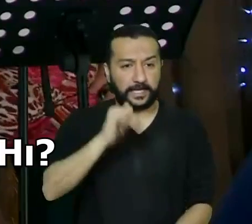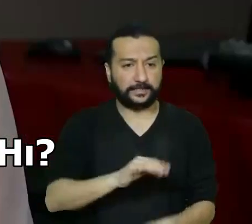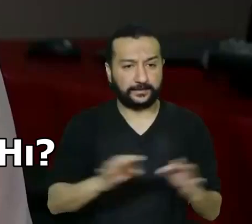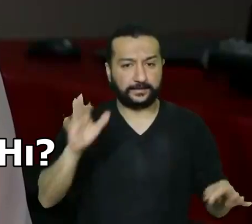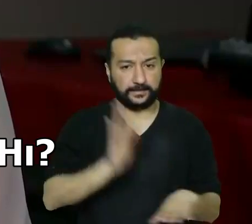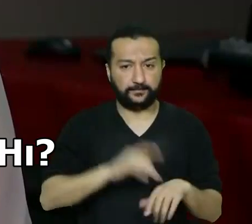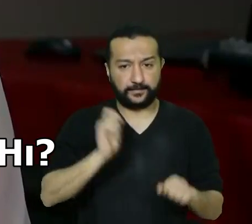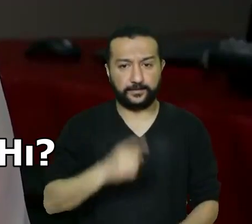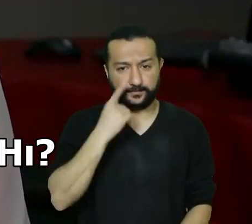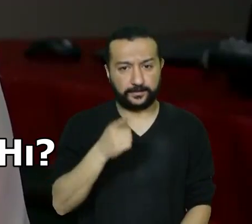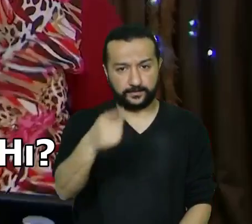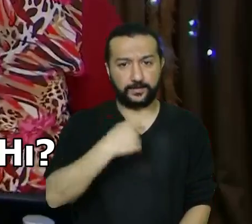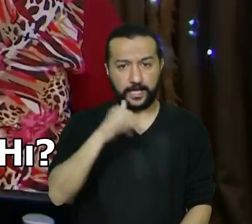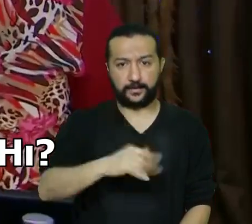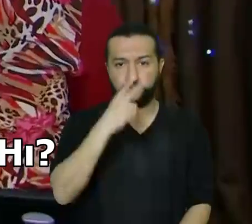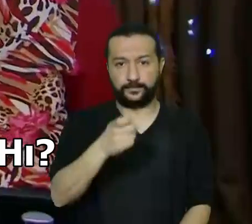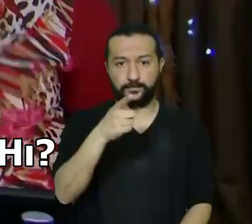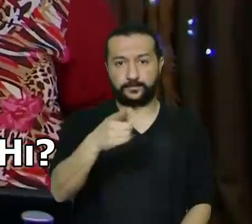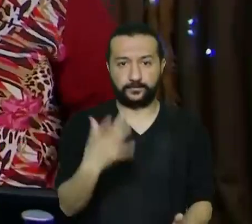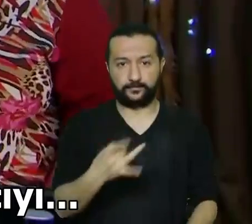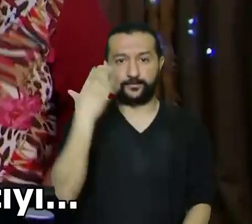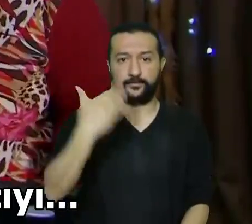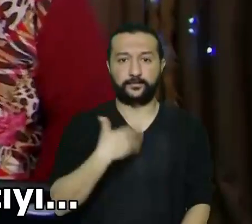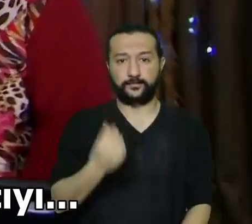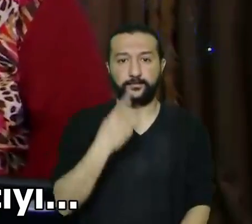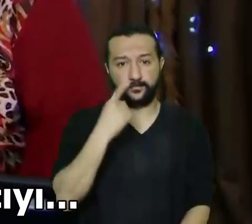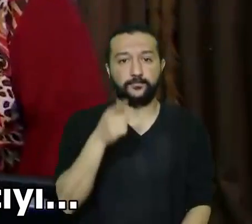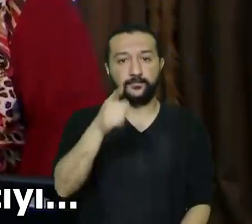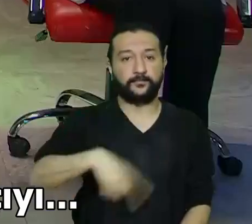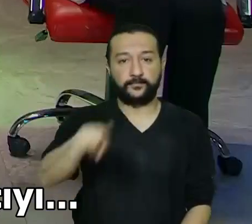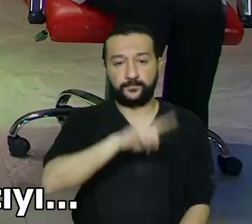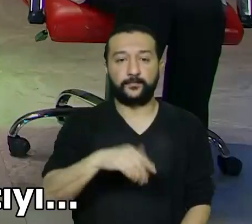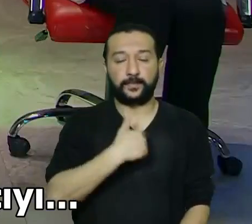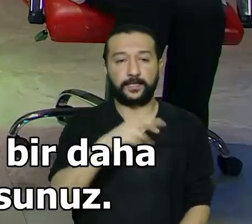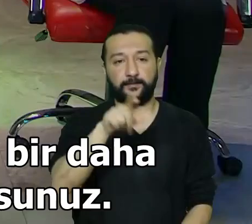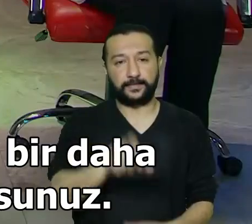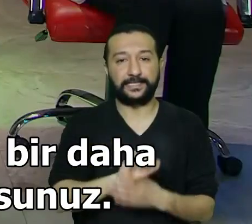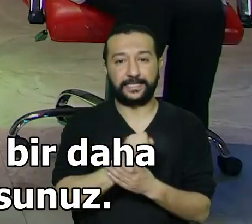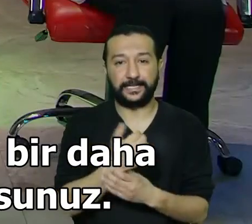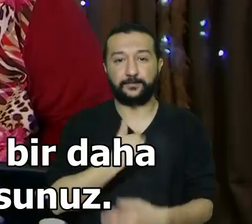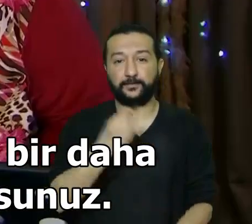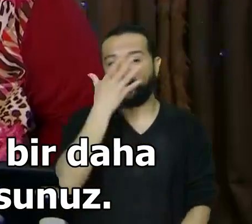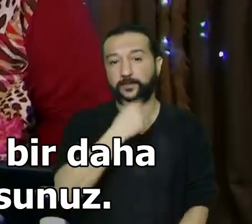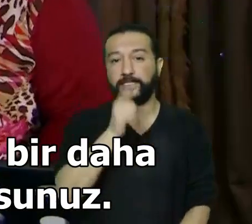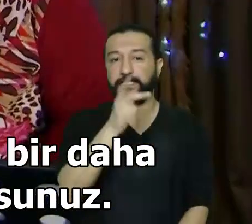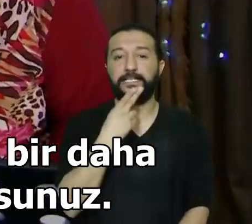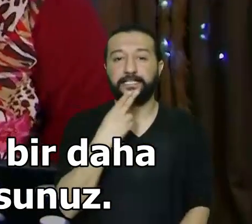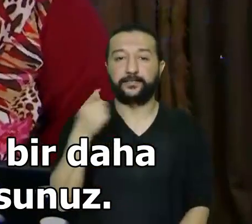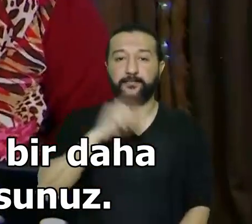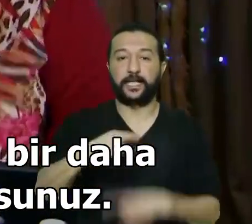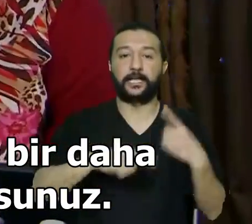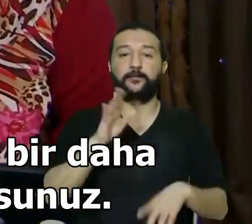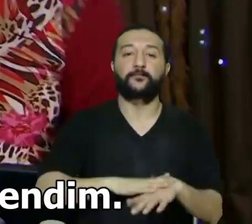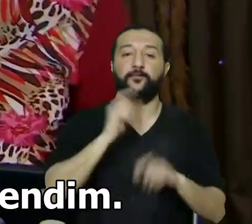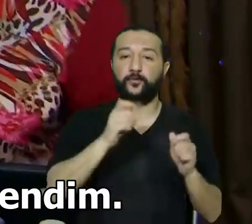ettiniz. Bak mı bakıp yediniz ya? Ha? Eliniz beni? Ha? Bak size benim gibi sanatçıyı, benim gibi güzel sanatçı kadını... ...bir daha arayıp